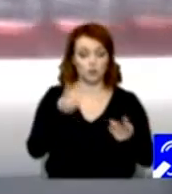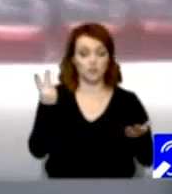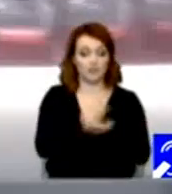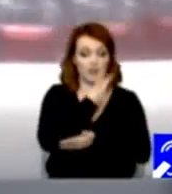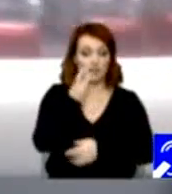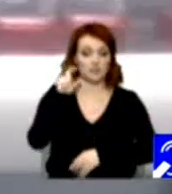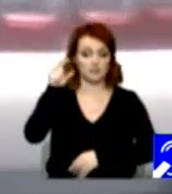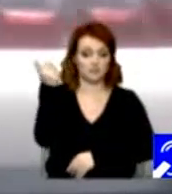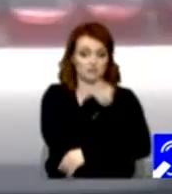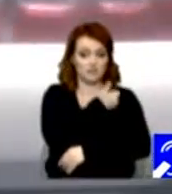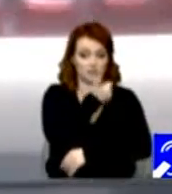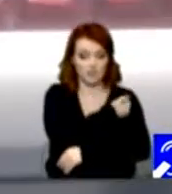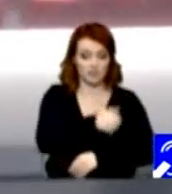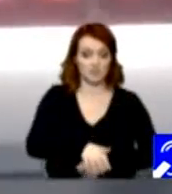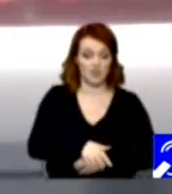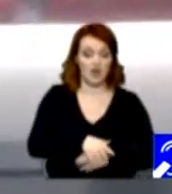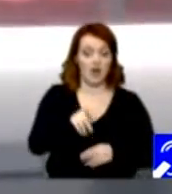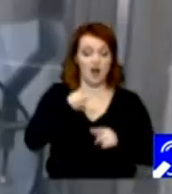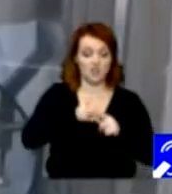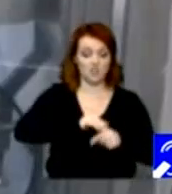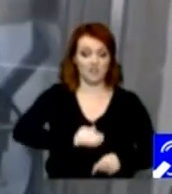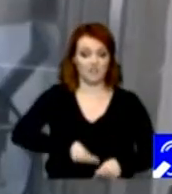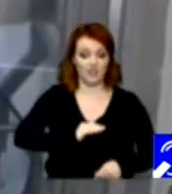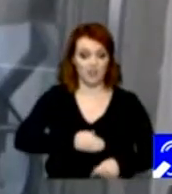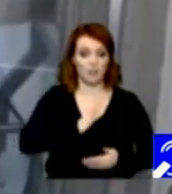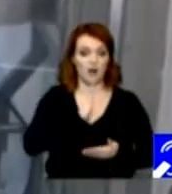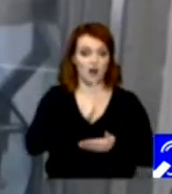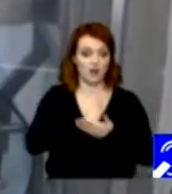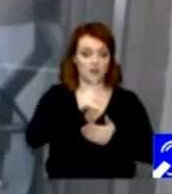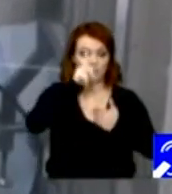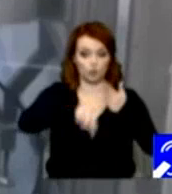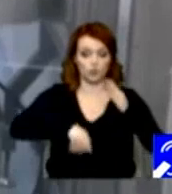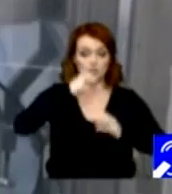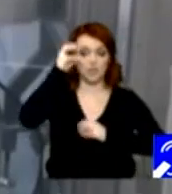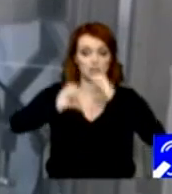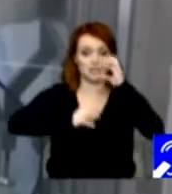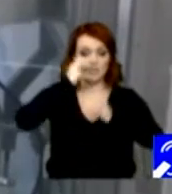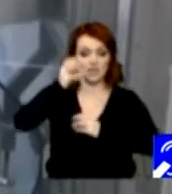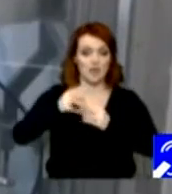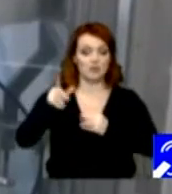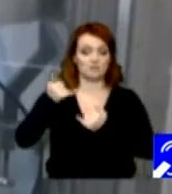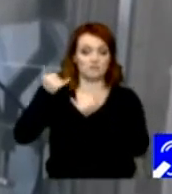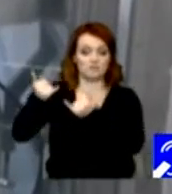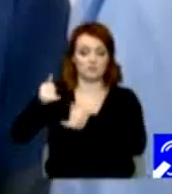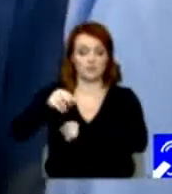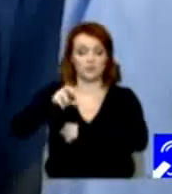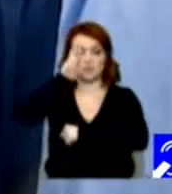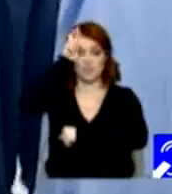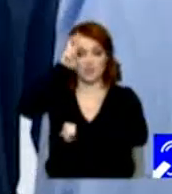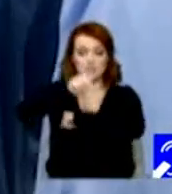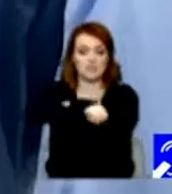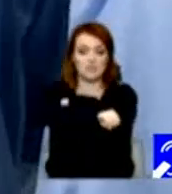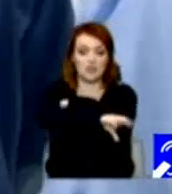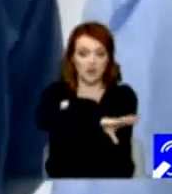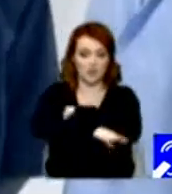urmeze facilitează recunoașterea internațională și vaccinul este potrivit mai ales pentru țările sărace o pentru că este mai ieftine și